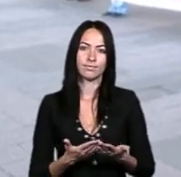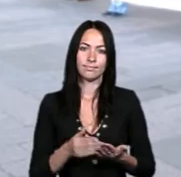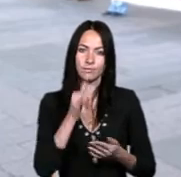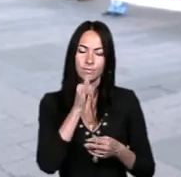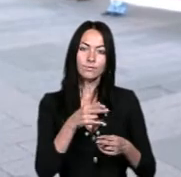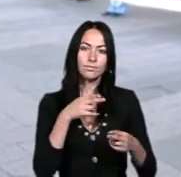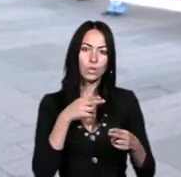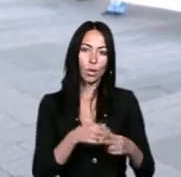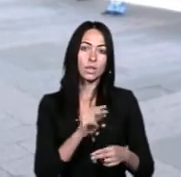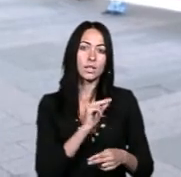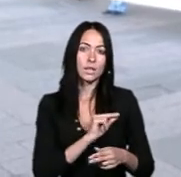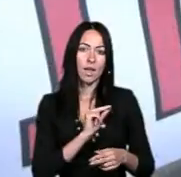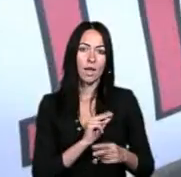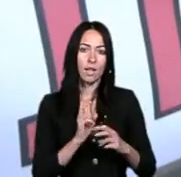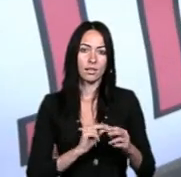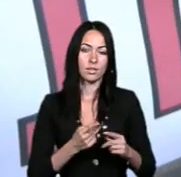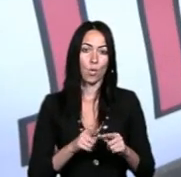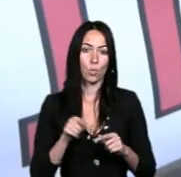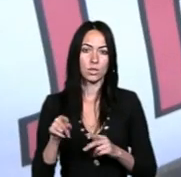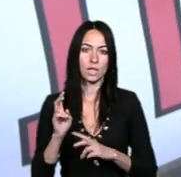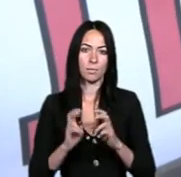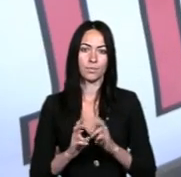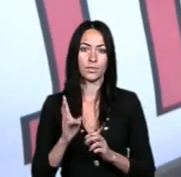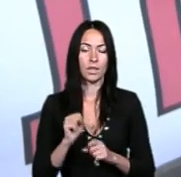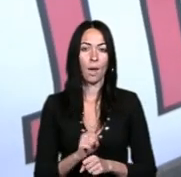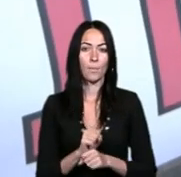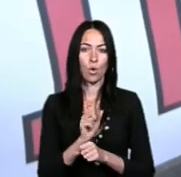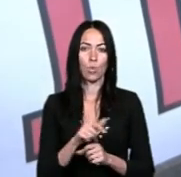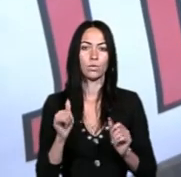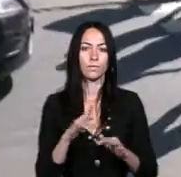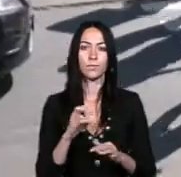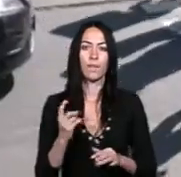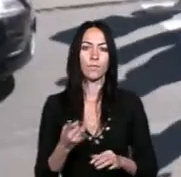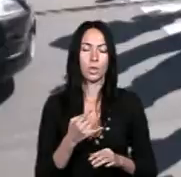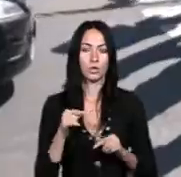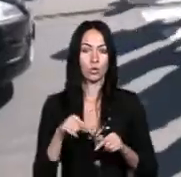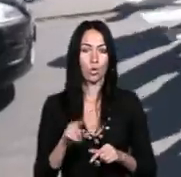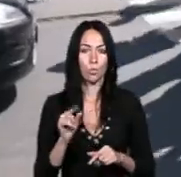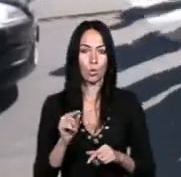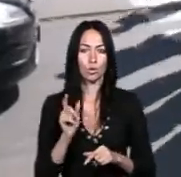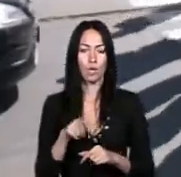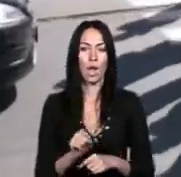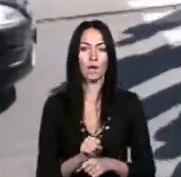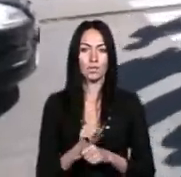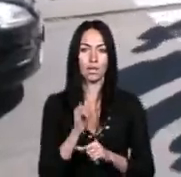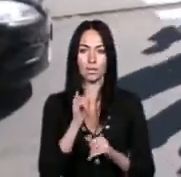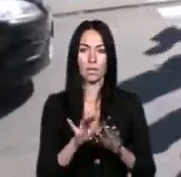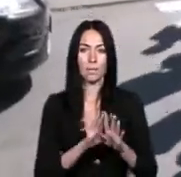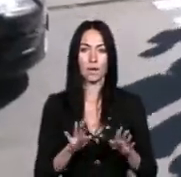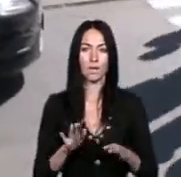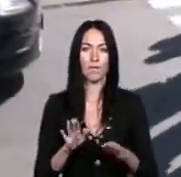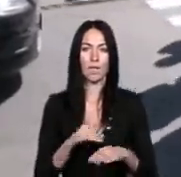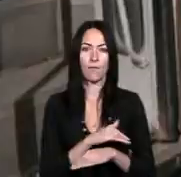ограничити діяльність цих підприємств. На протест люди виходять не вперше. Цього понеділка акціянти перекривали частину